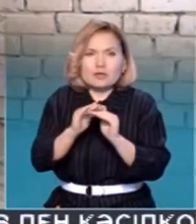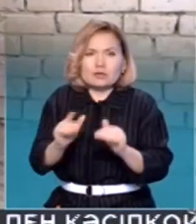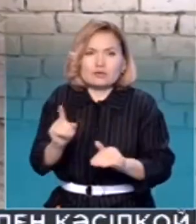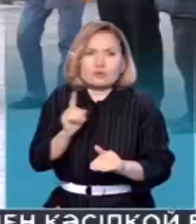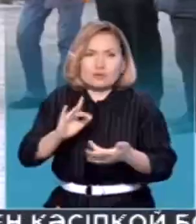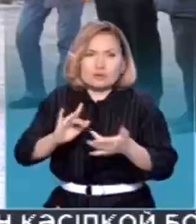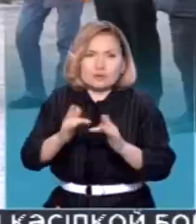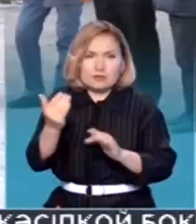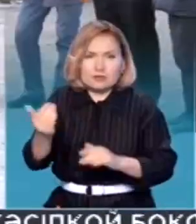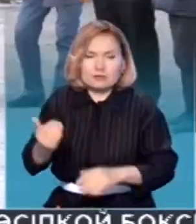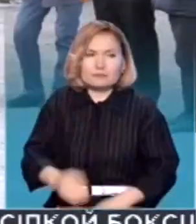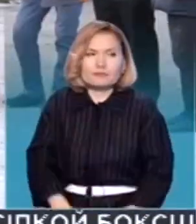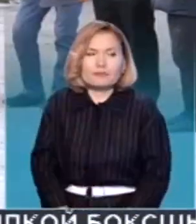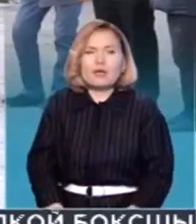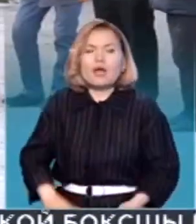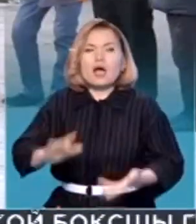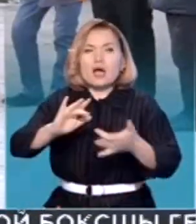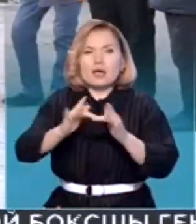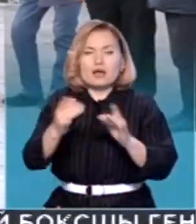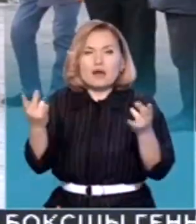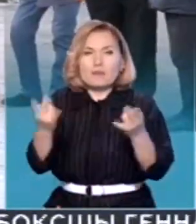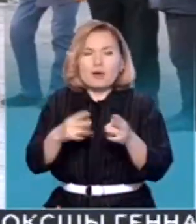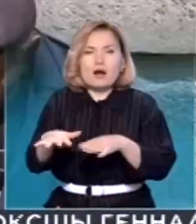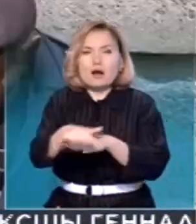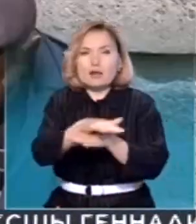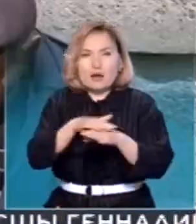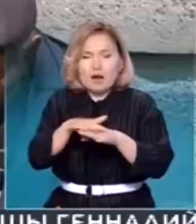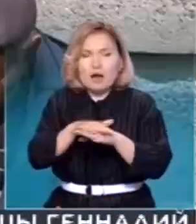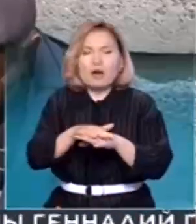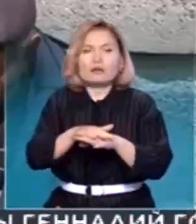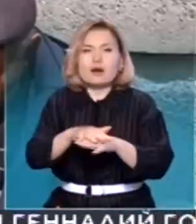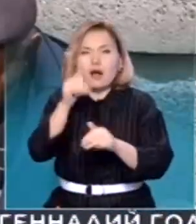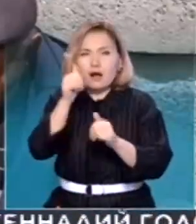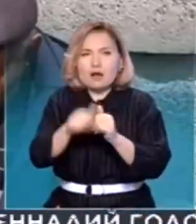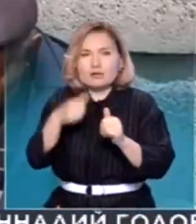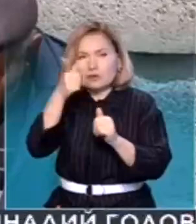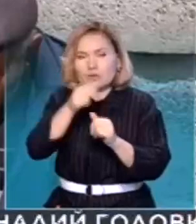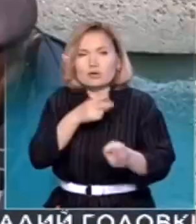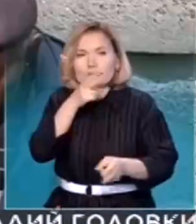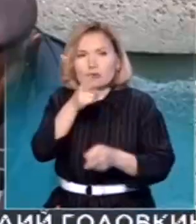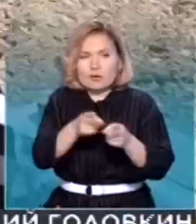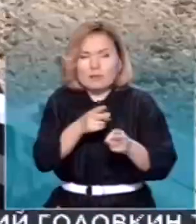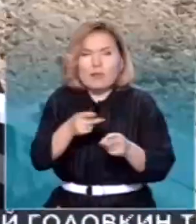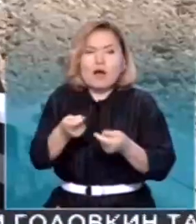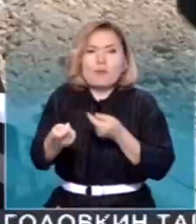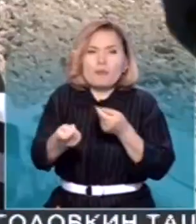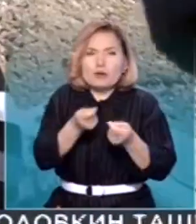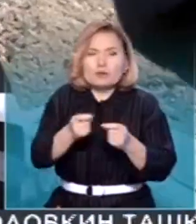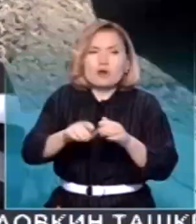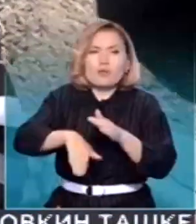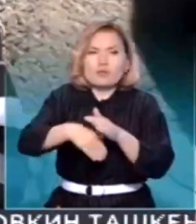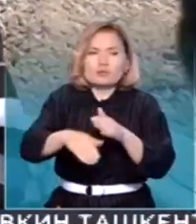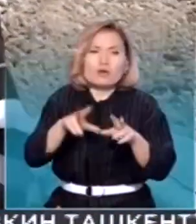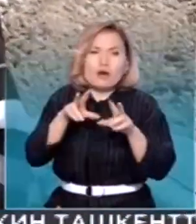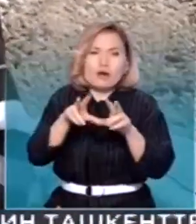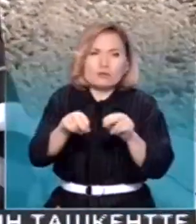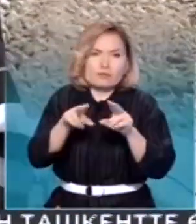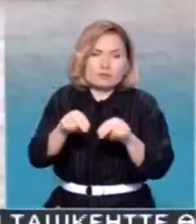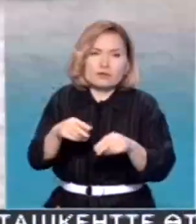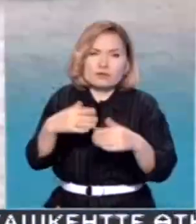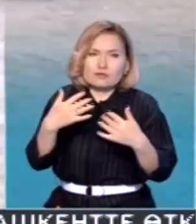өткізеді. Интернеттің қажеттілігін халық жылда айтып келеді, ал басшылар болса құрғақ уәде беруден жалықпайды, деді наразы